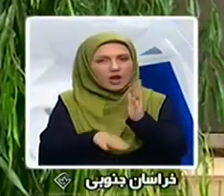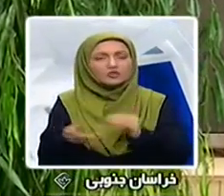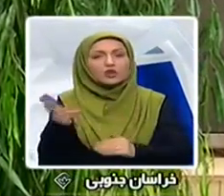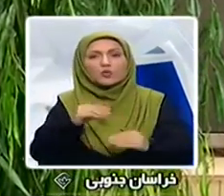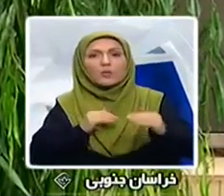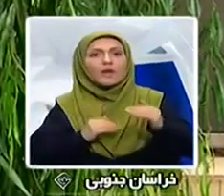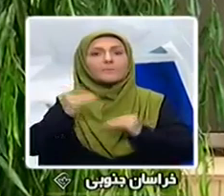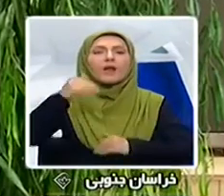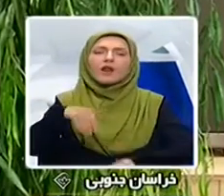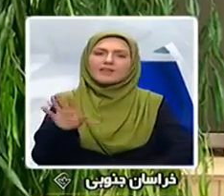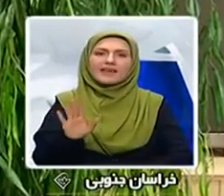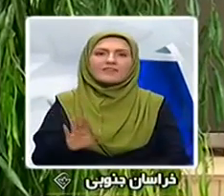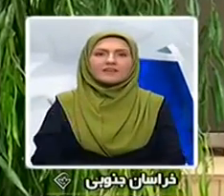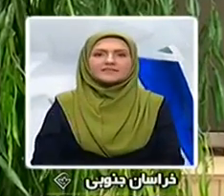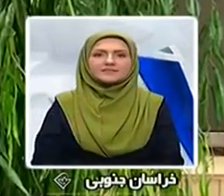نیاره.